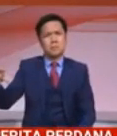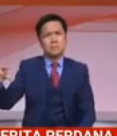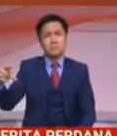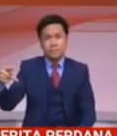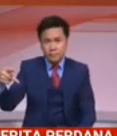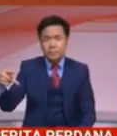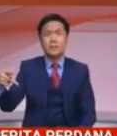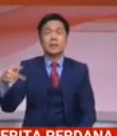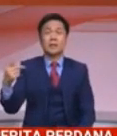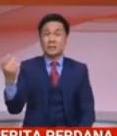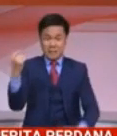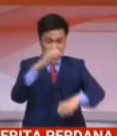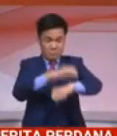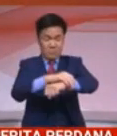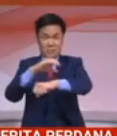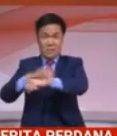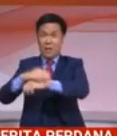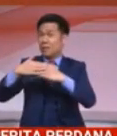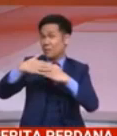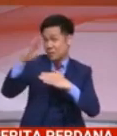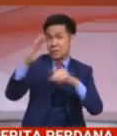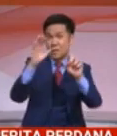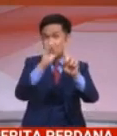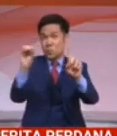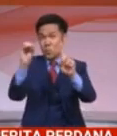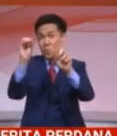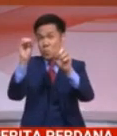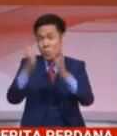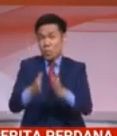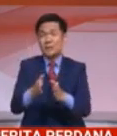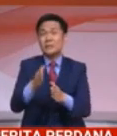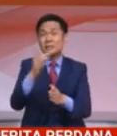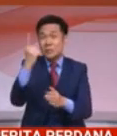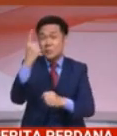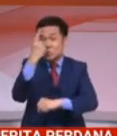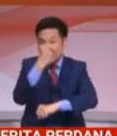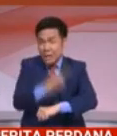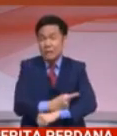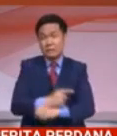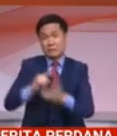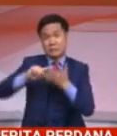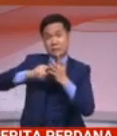yang ditahan melebihi 100 orang setiap hari sejak awal bulan ini.